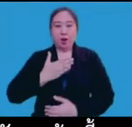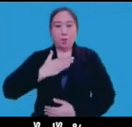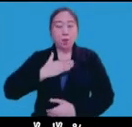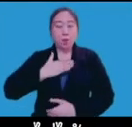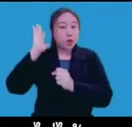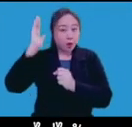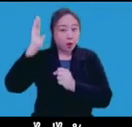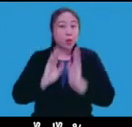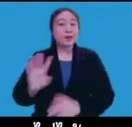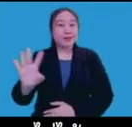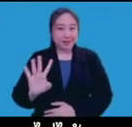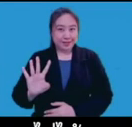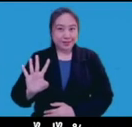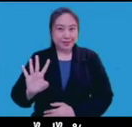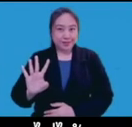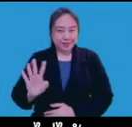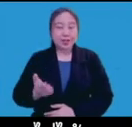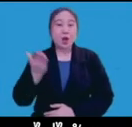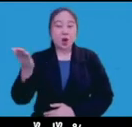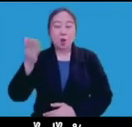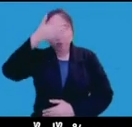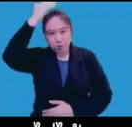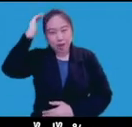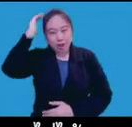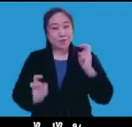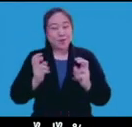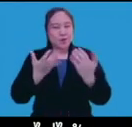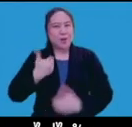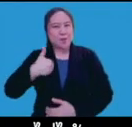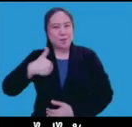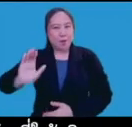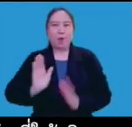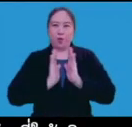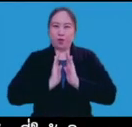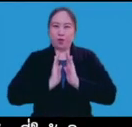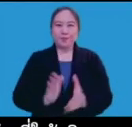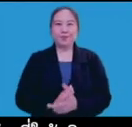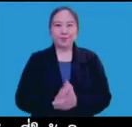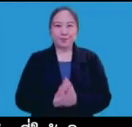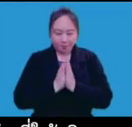มแล้วก็วิทยากรทั้ง4ท่านรวมไปถึงคุณสุทธิชัย AI ก็ขอลาไปก่อนนะครับขอบคุณมากครับ